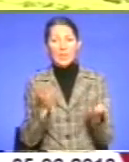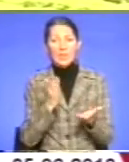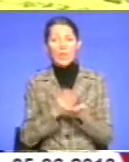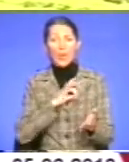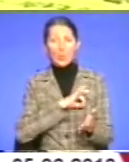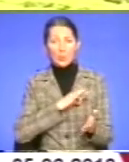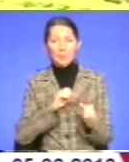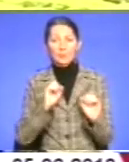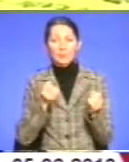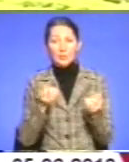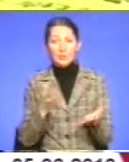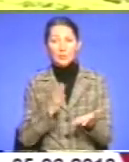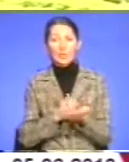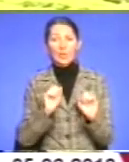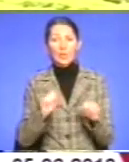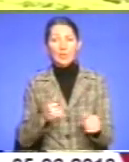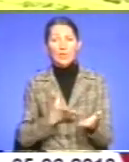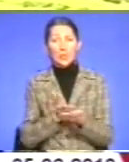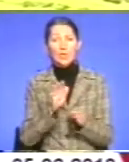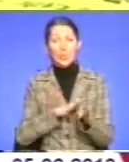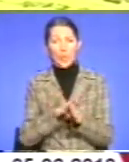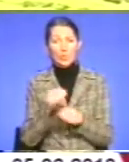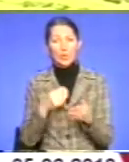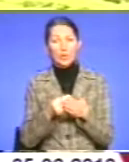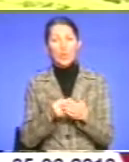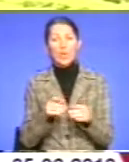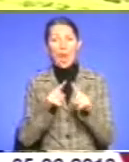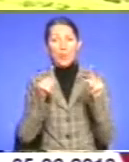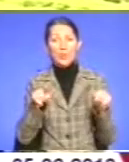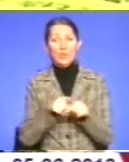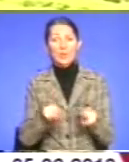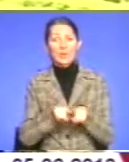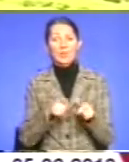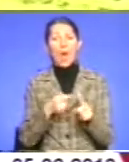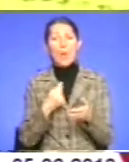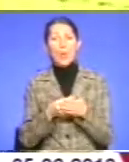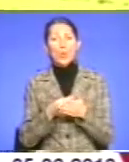є можливість оплати повної вартості путівки, так звані бюджетні путівки, які